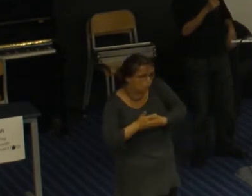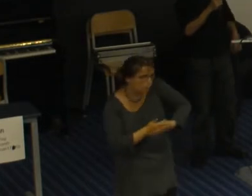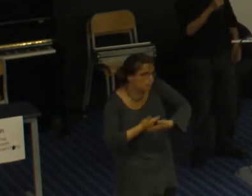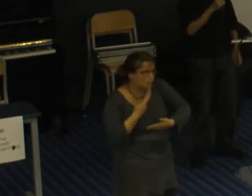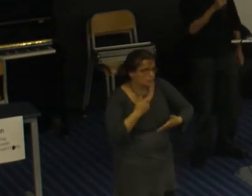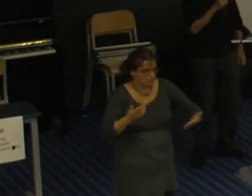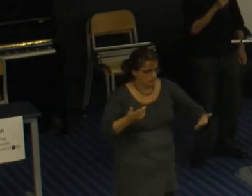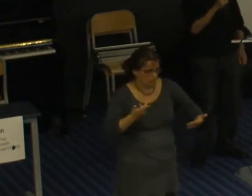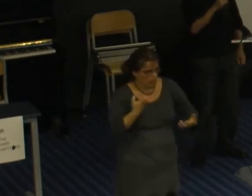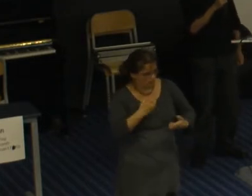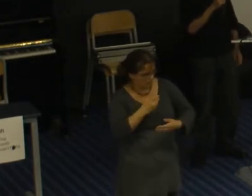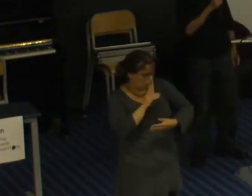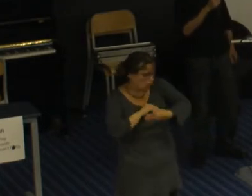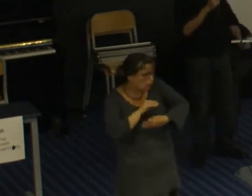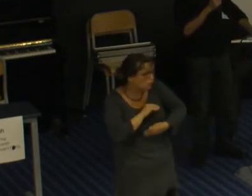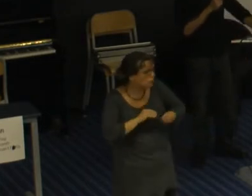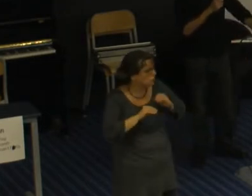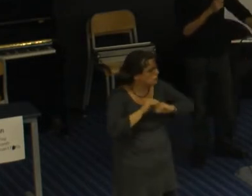dans leur vie donc on a peut-être envie d'en profiter